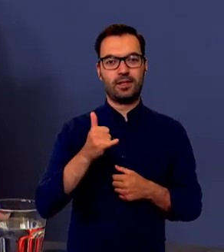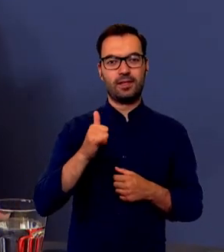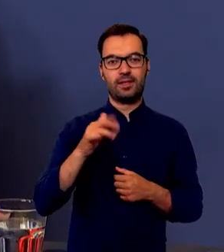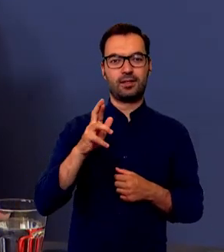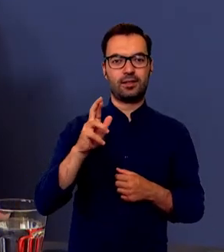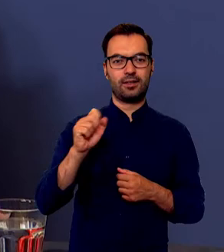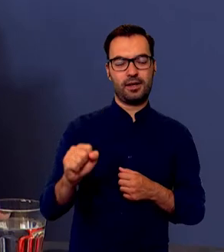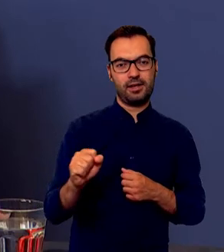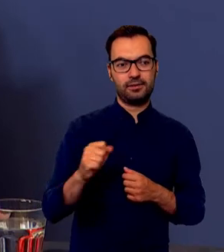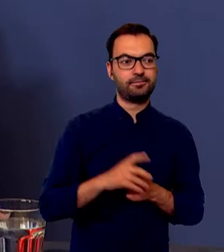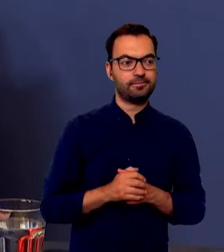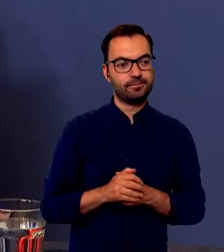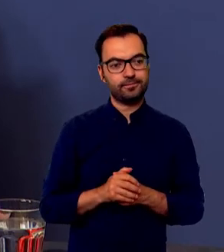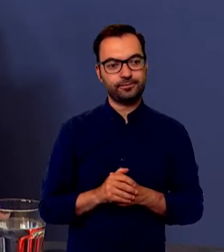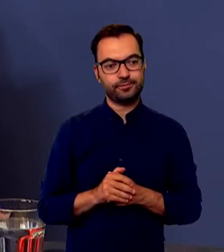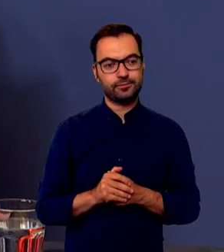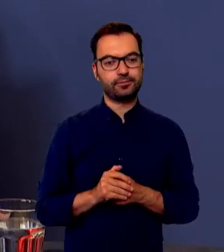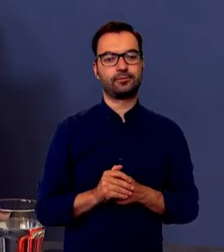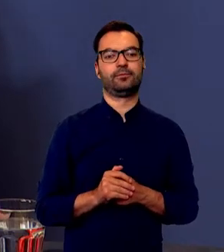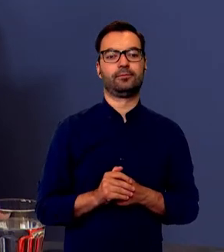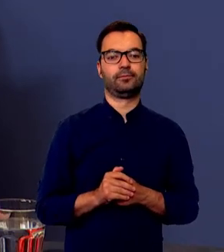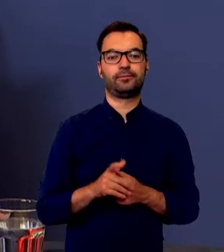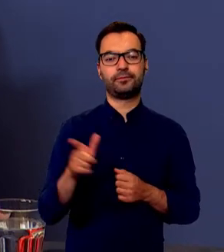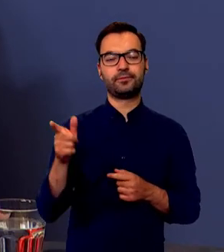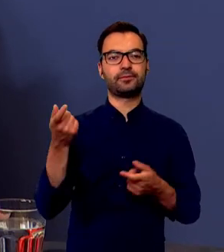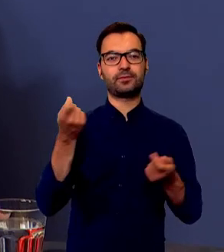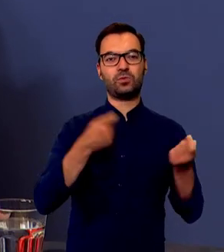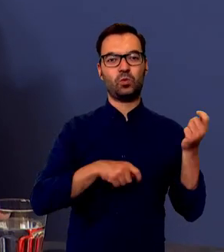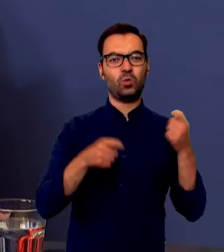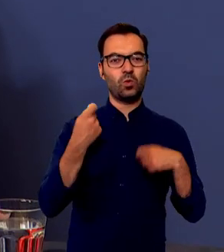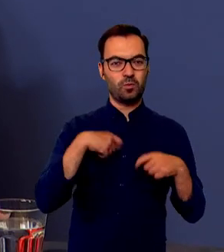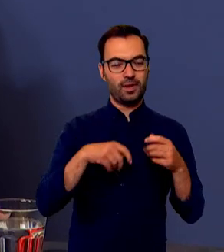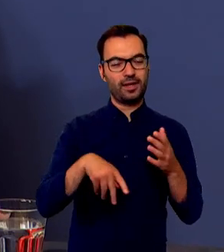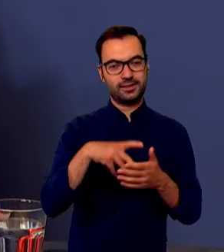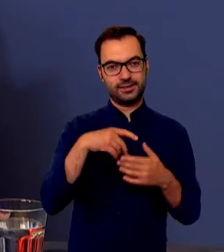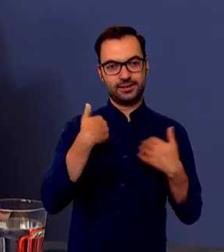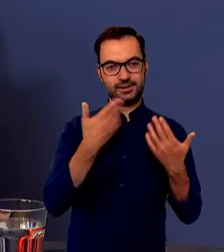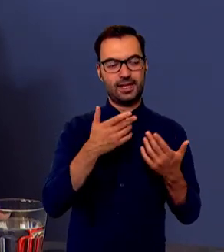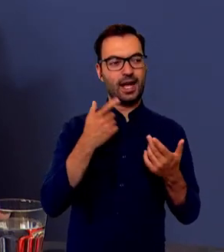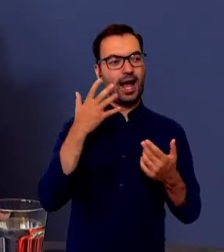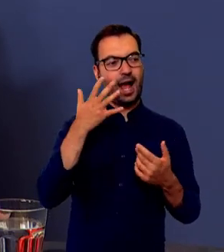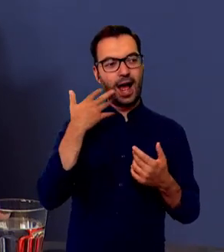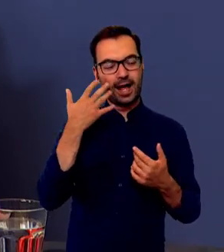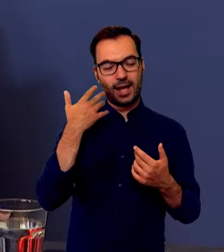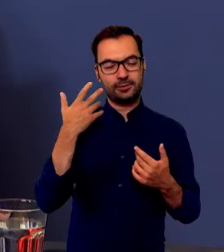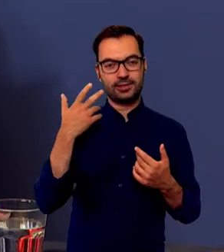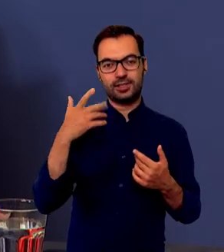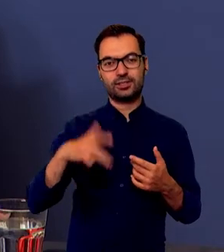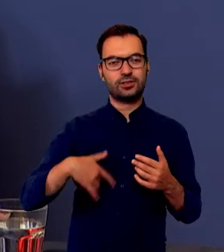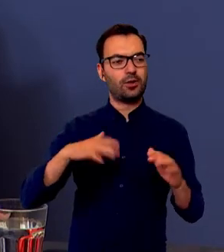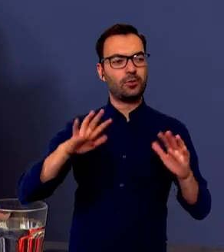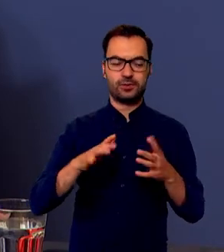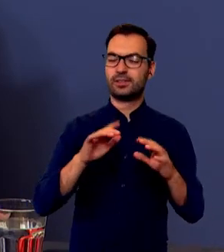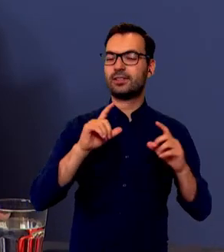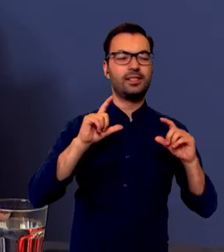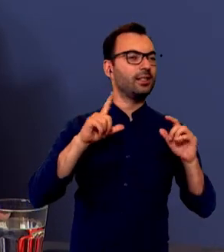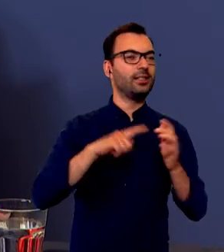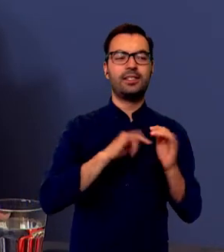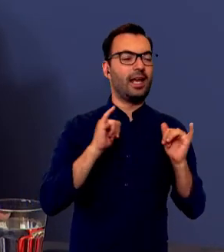ważną bohaterką tej opowieści, ale nawiązując do tytułu, ubierałam arabskie księżniczki. Krótko, jak do tego